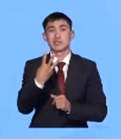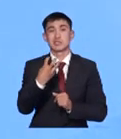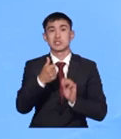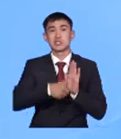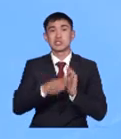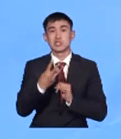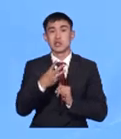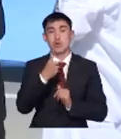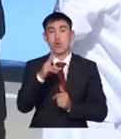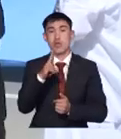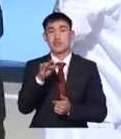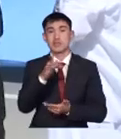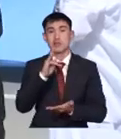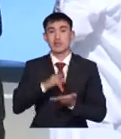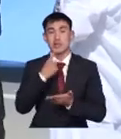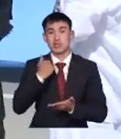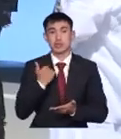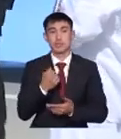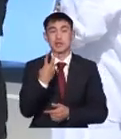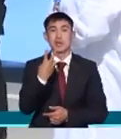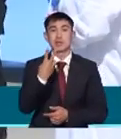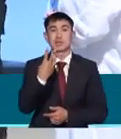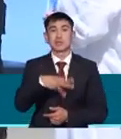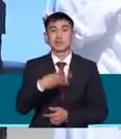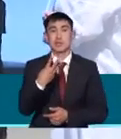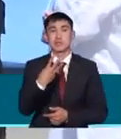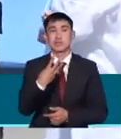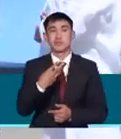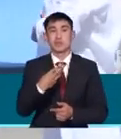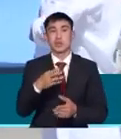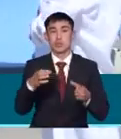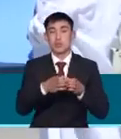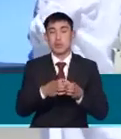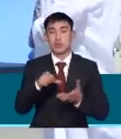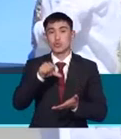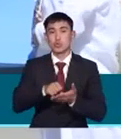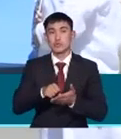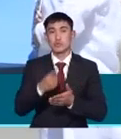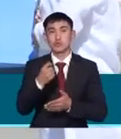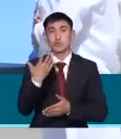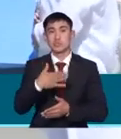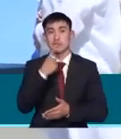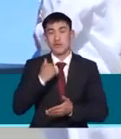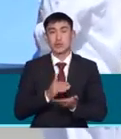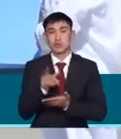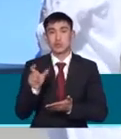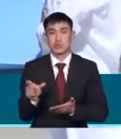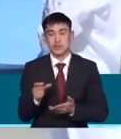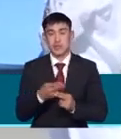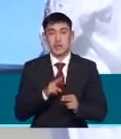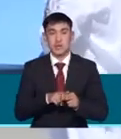Кунаевского гарнизона. В данном мероприятии 35-я гвардейская десантно-штурмовая бригада участвовала около 150 военнослужащих.